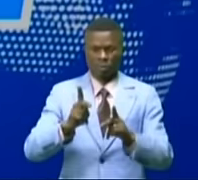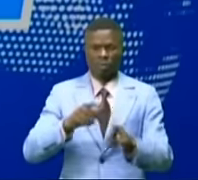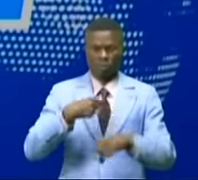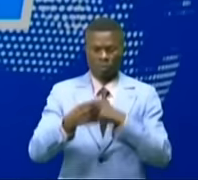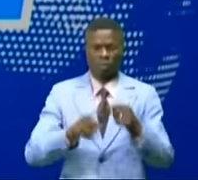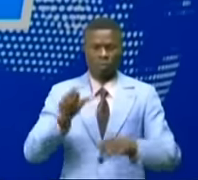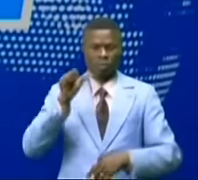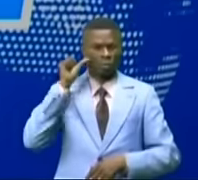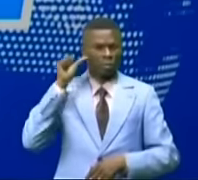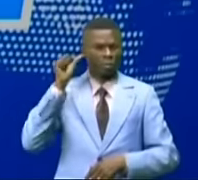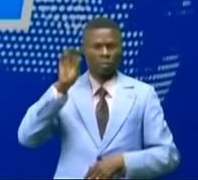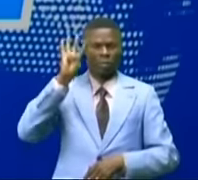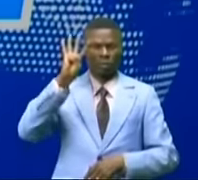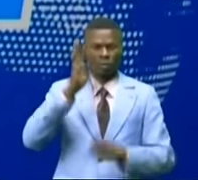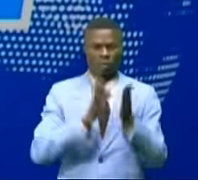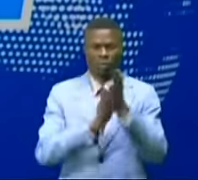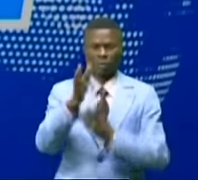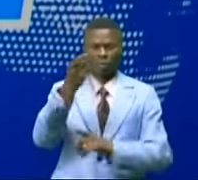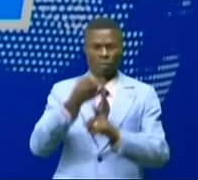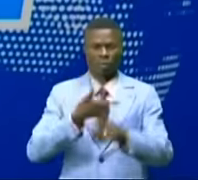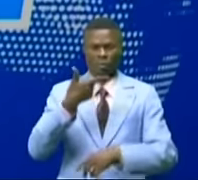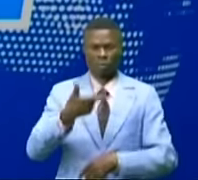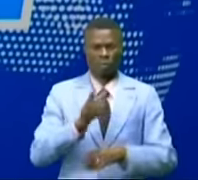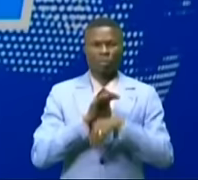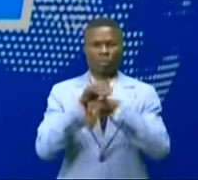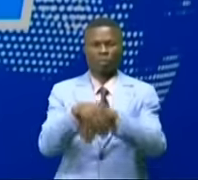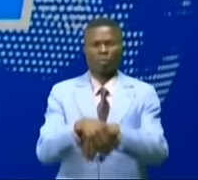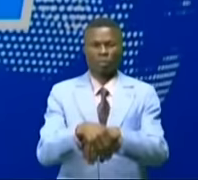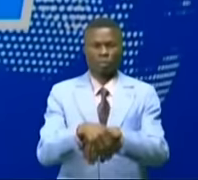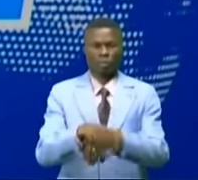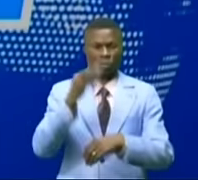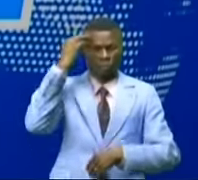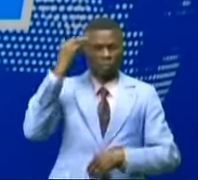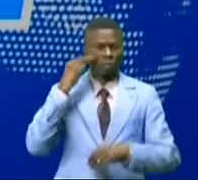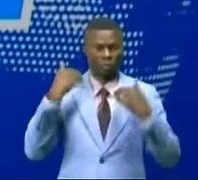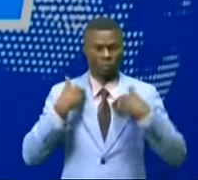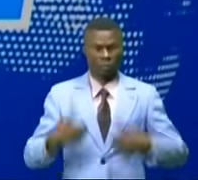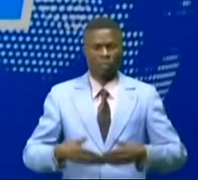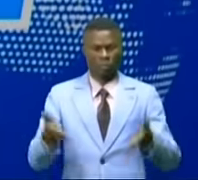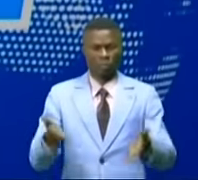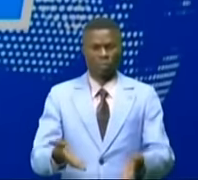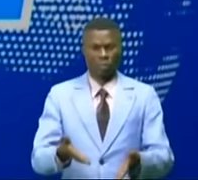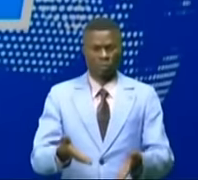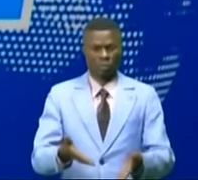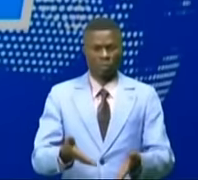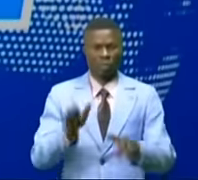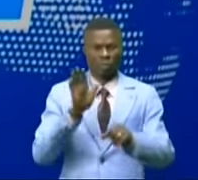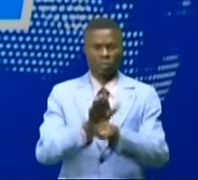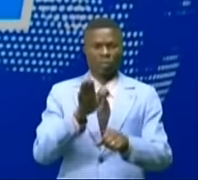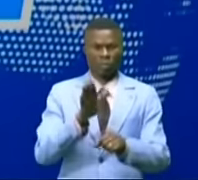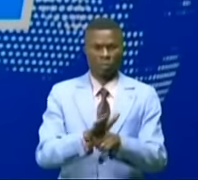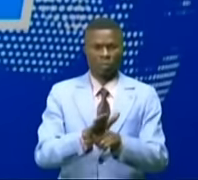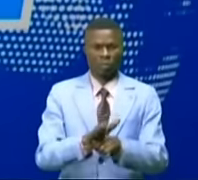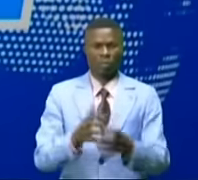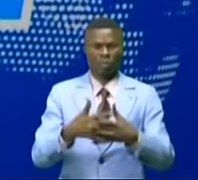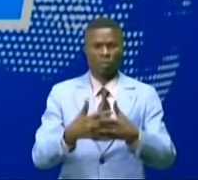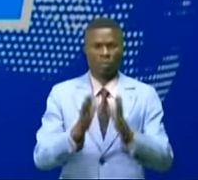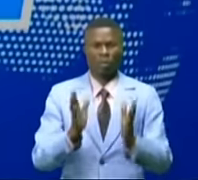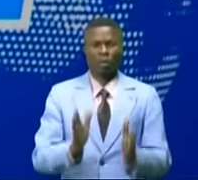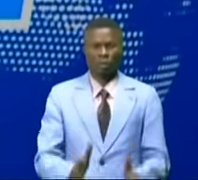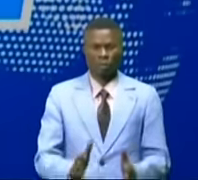jeudi 15 février avec la participation du ministre de la Santé et de différents